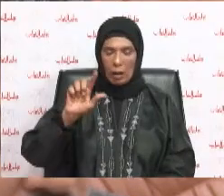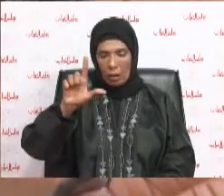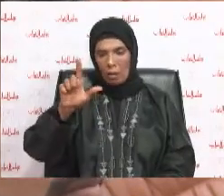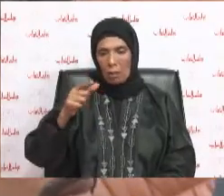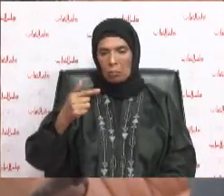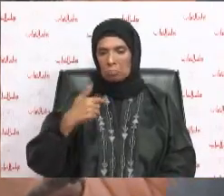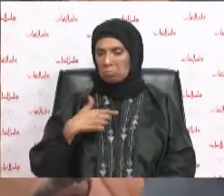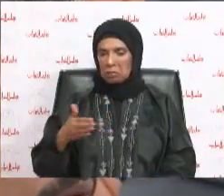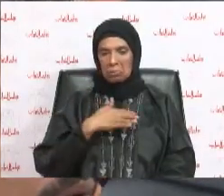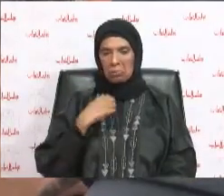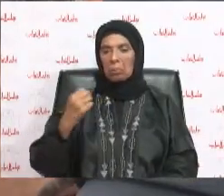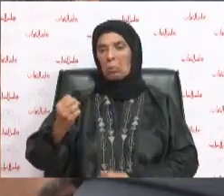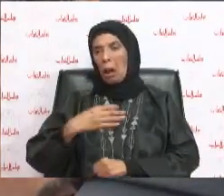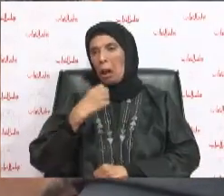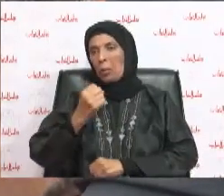للأسف لا،